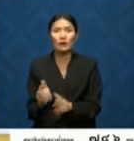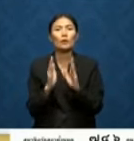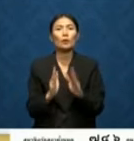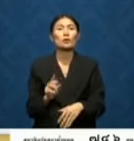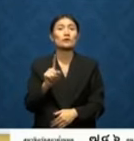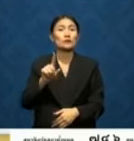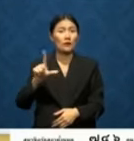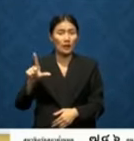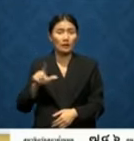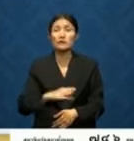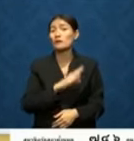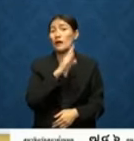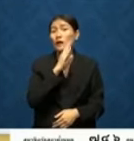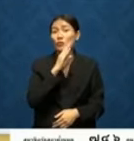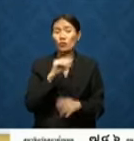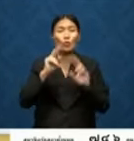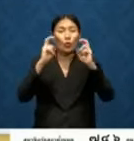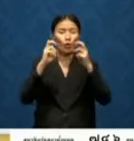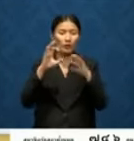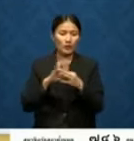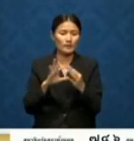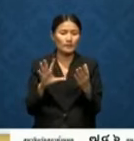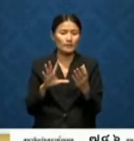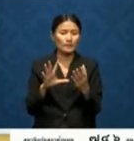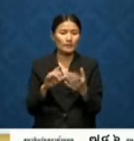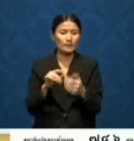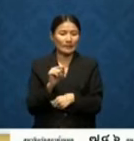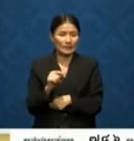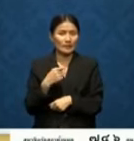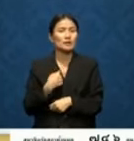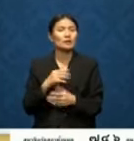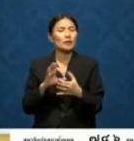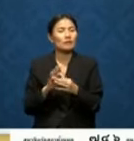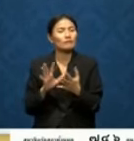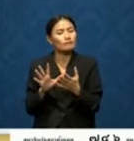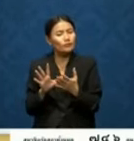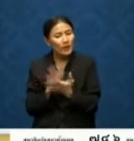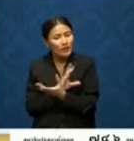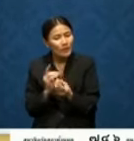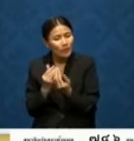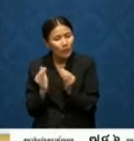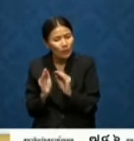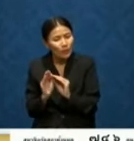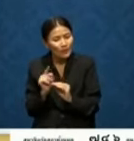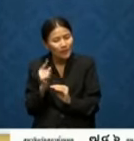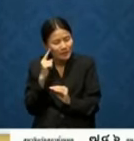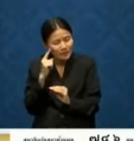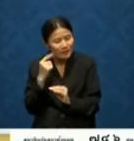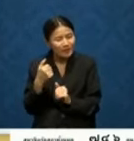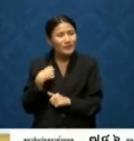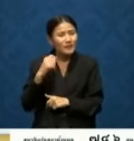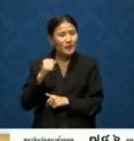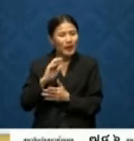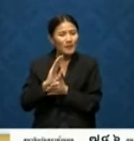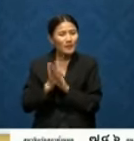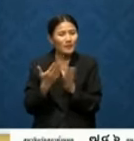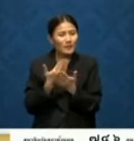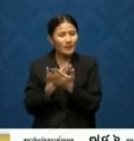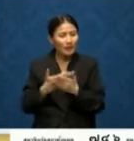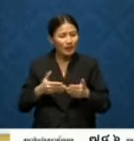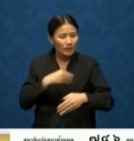ถ้านำเรื่องซอฟต์พาวเวอร์หรือเศรษฐกิจสร้างสรรค์มาเป็นนโยบายที่จริงจังของรัฐบาลจะสาม